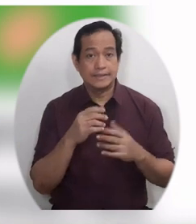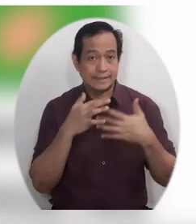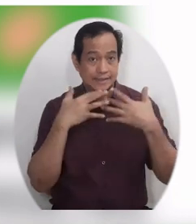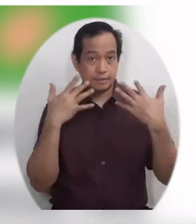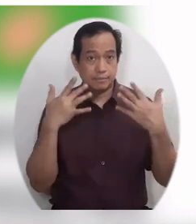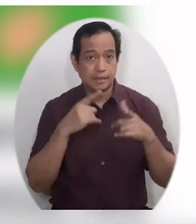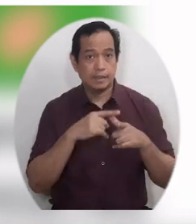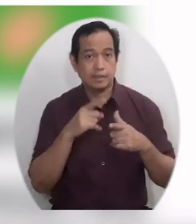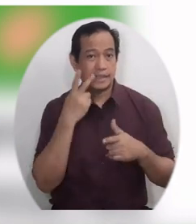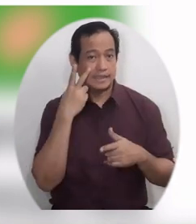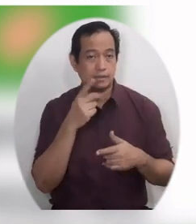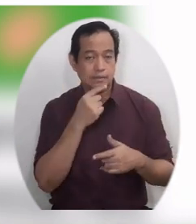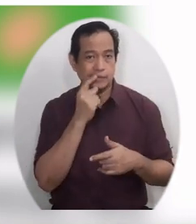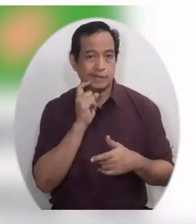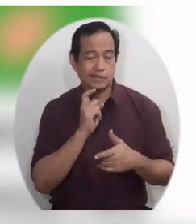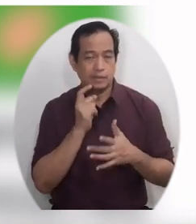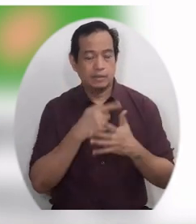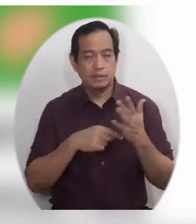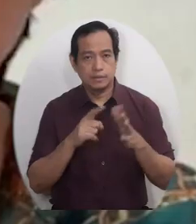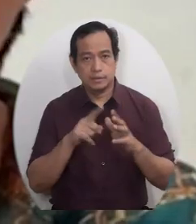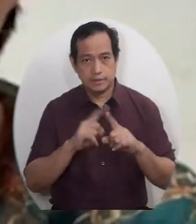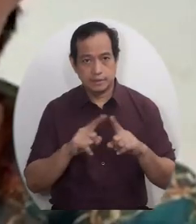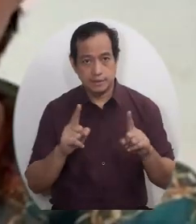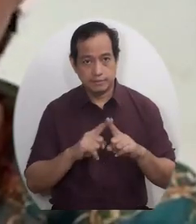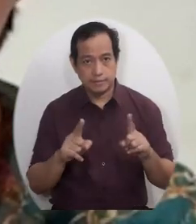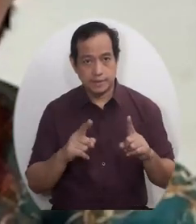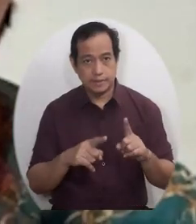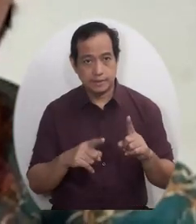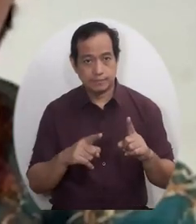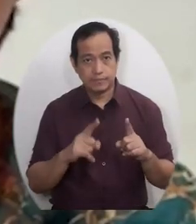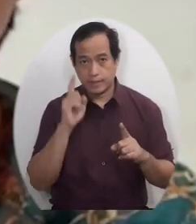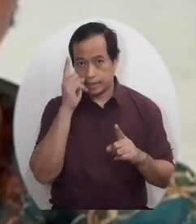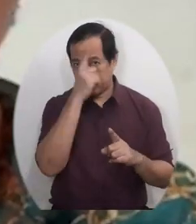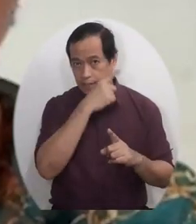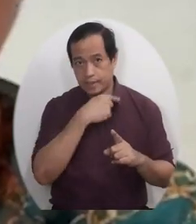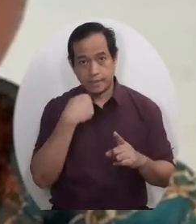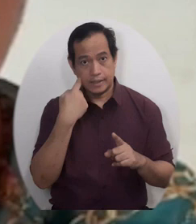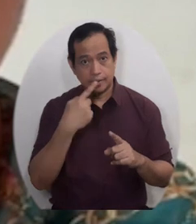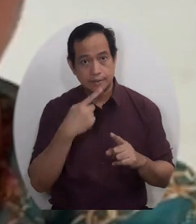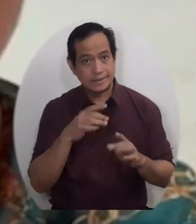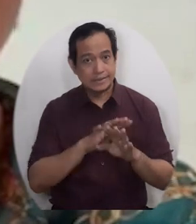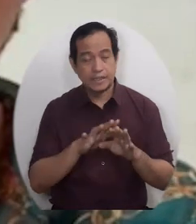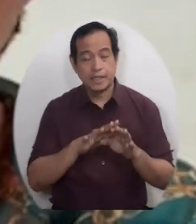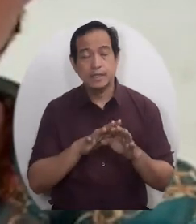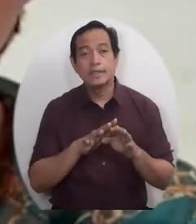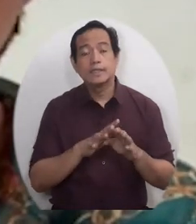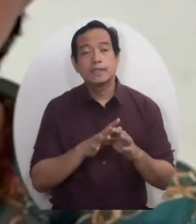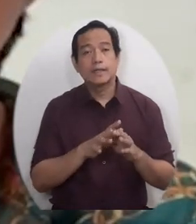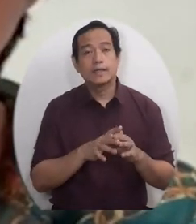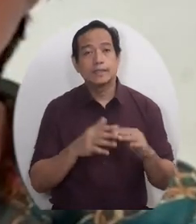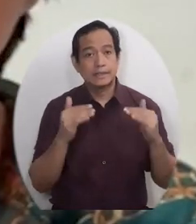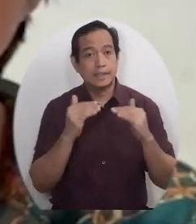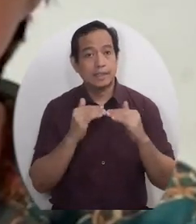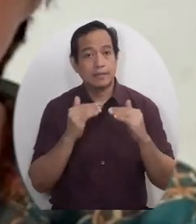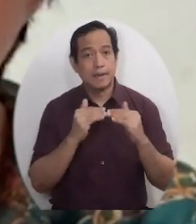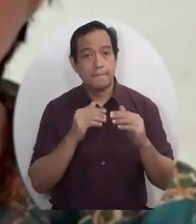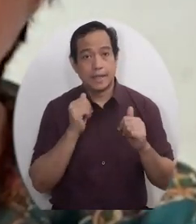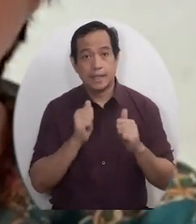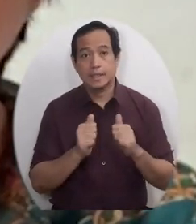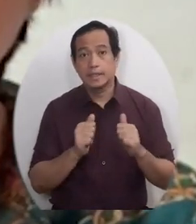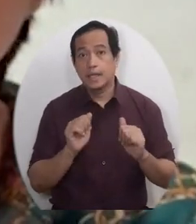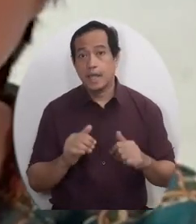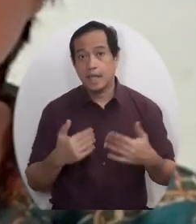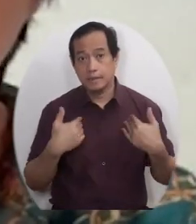mong nangingiwi, naiiba yung kanyang hindi na pantay, pwedeng na-stroke